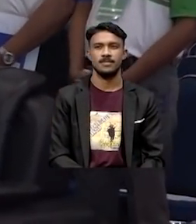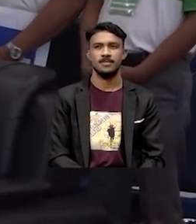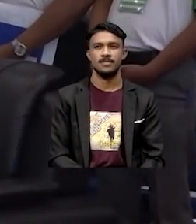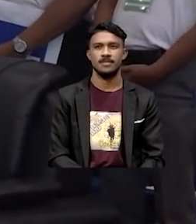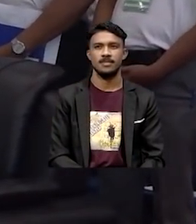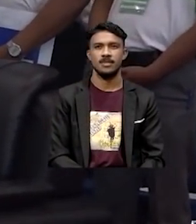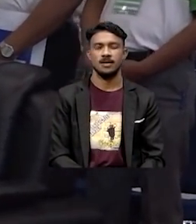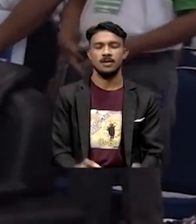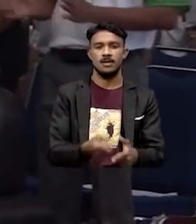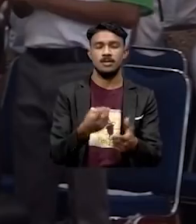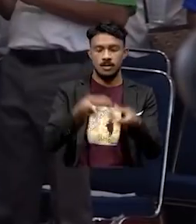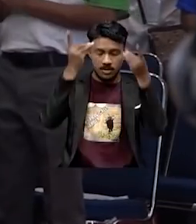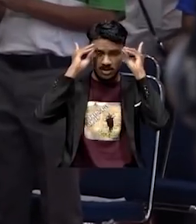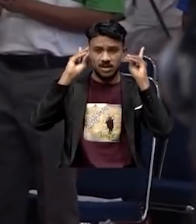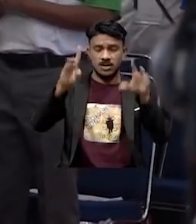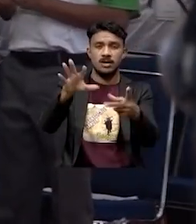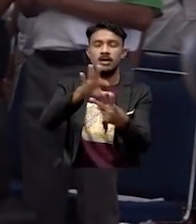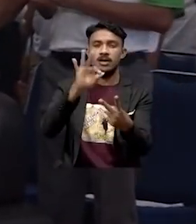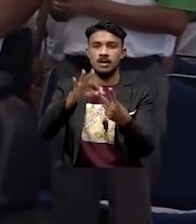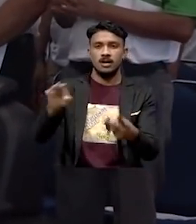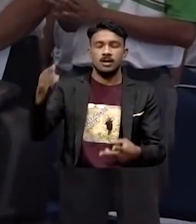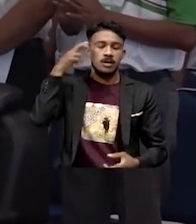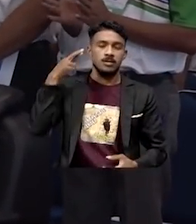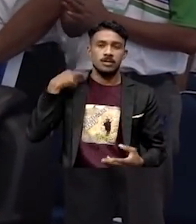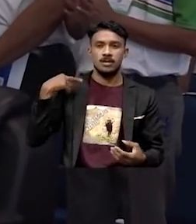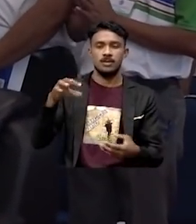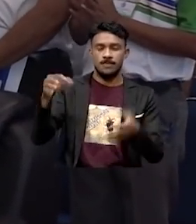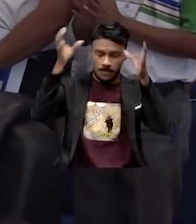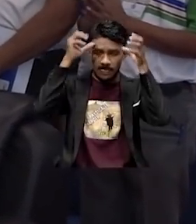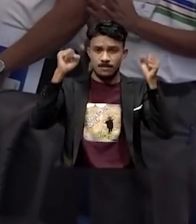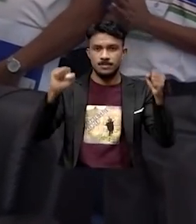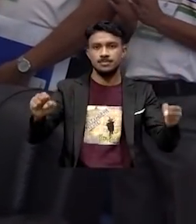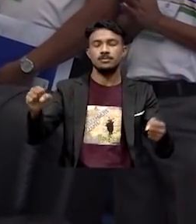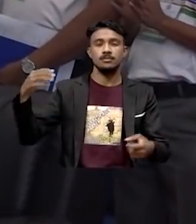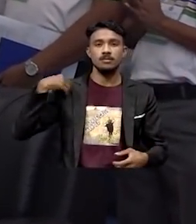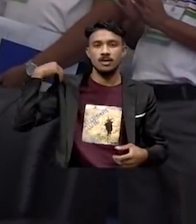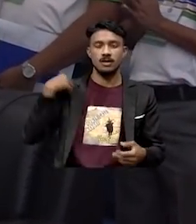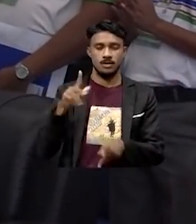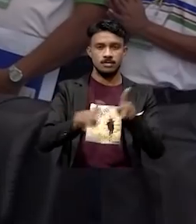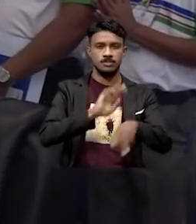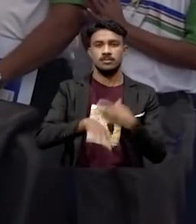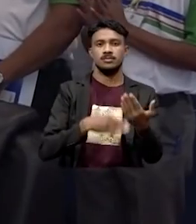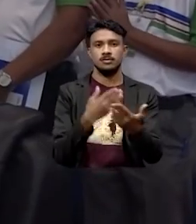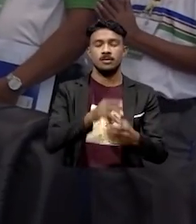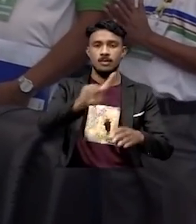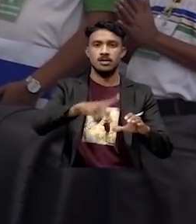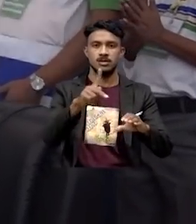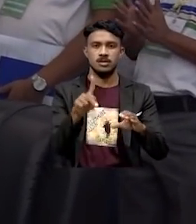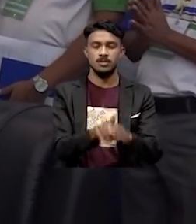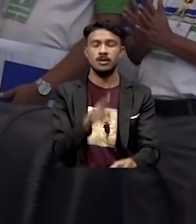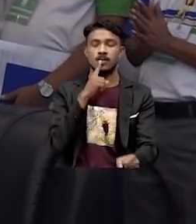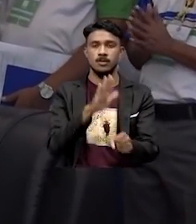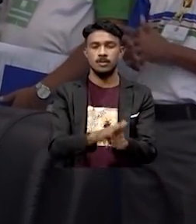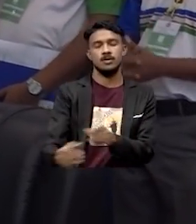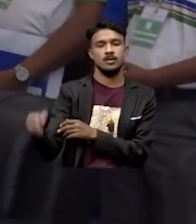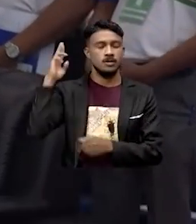Horta. Hafoin di sini José Ramos Horta sai kandidatu presidenti husi partido CNRT delegado sira nebe tuir konferensia promete se esforsu